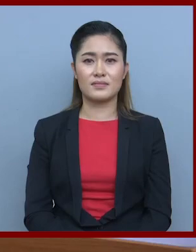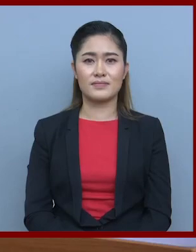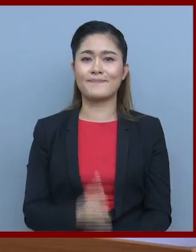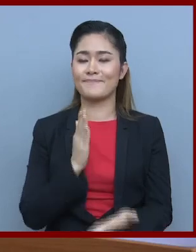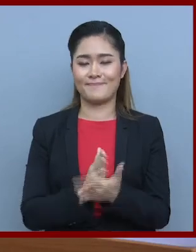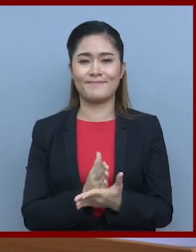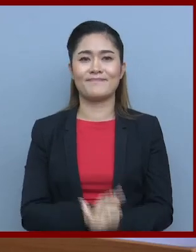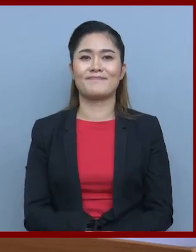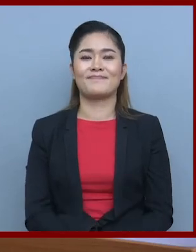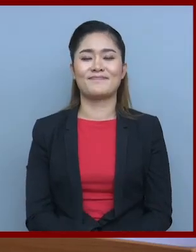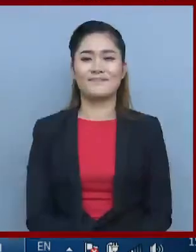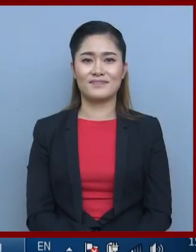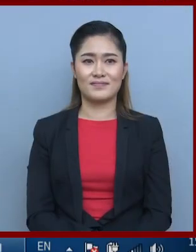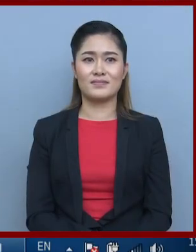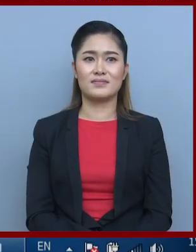Stop